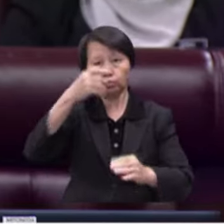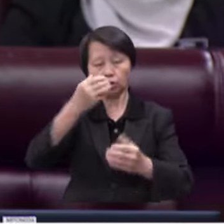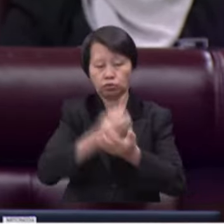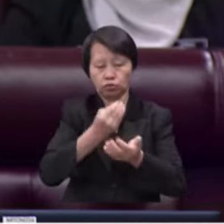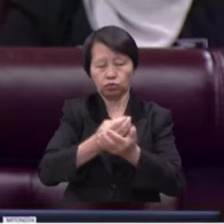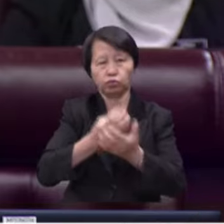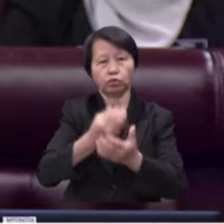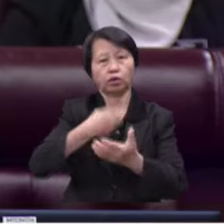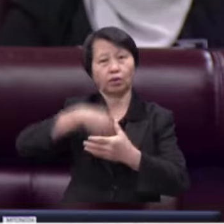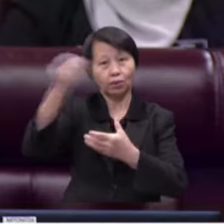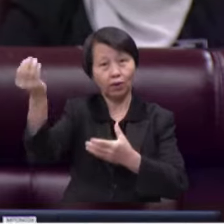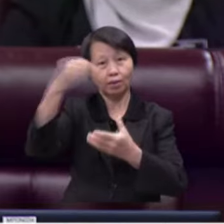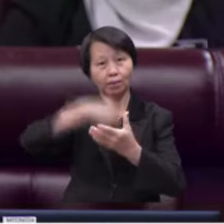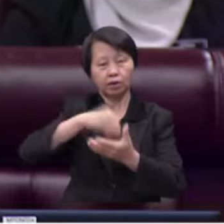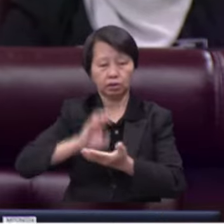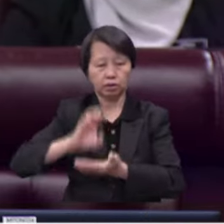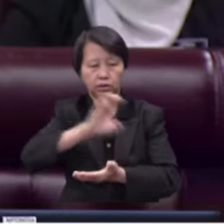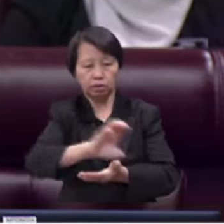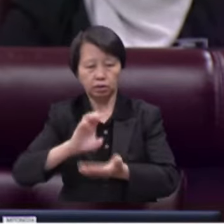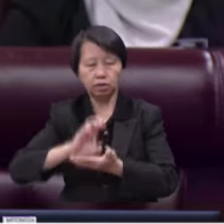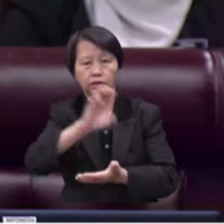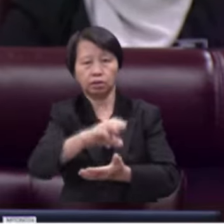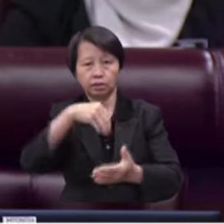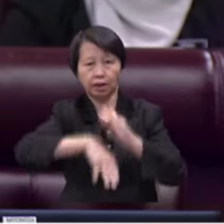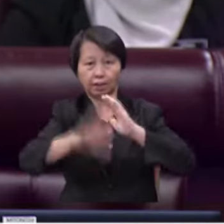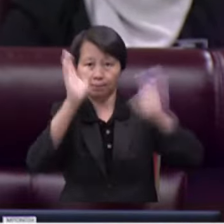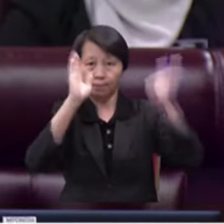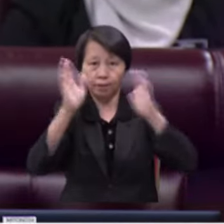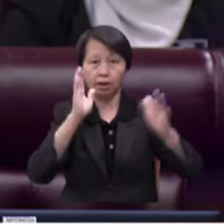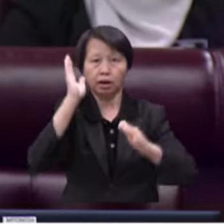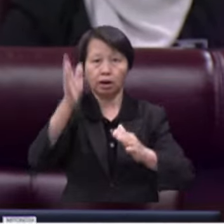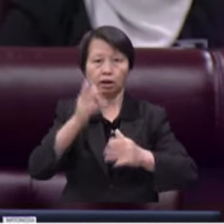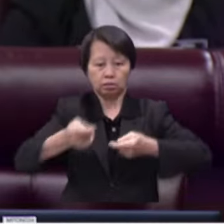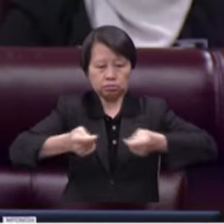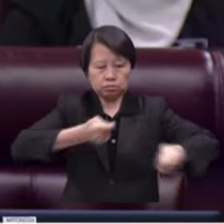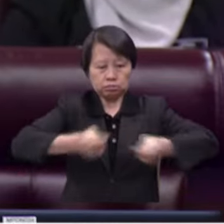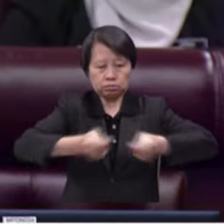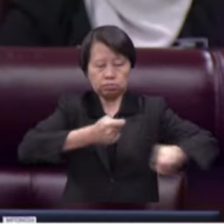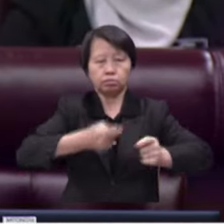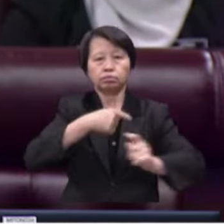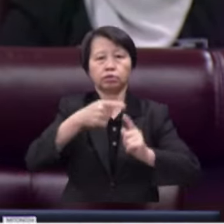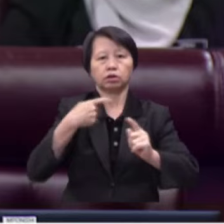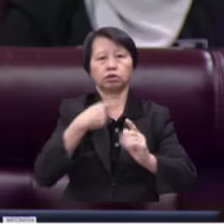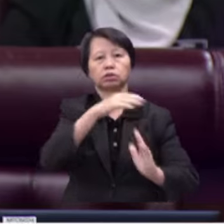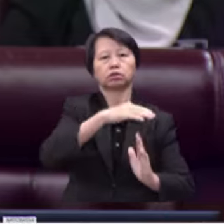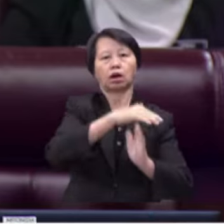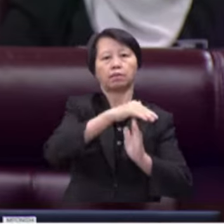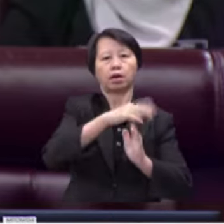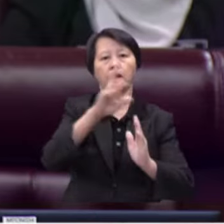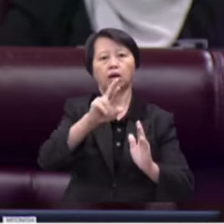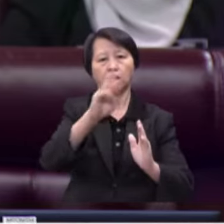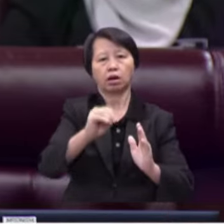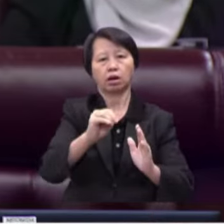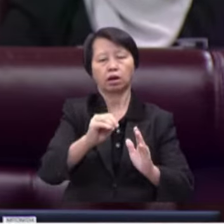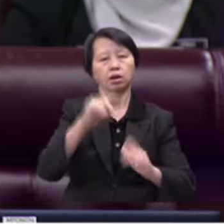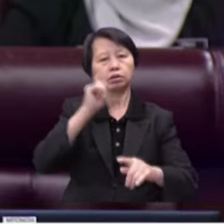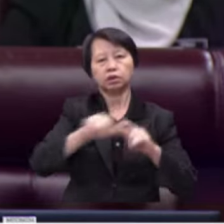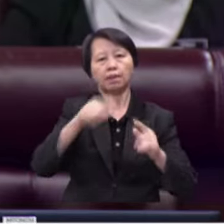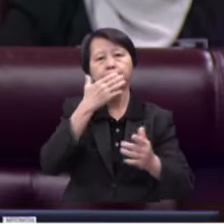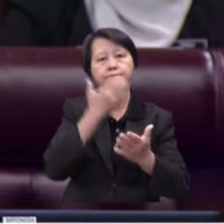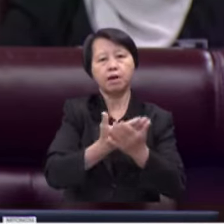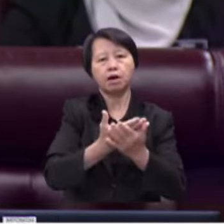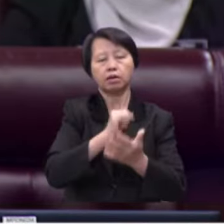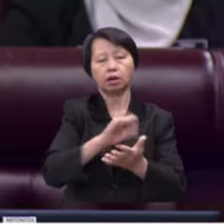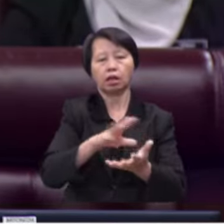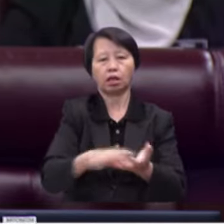masuk pelaburan asing ke dalam negara kita akan dikawal apabila kita tambah nilai Ringgit maka ia tidak baik dan